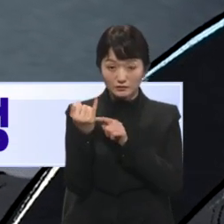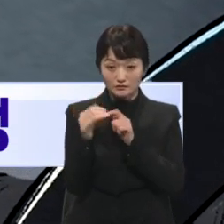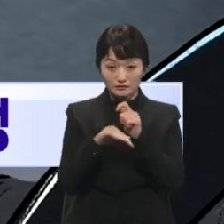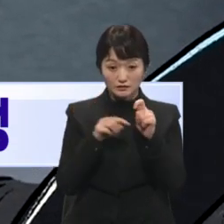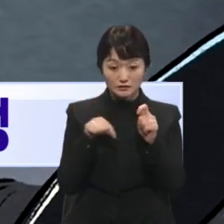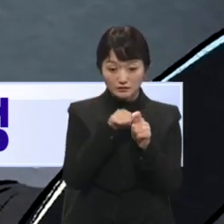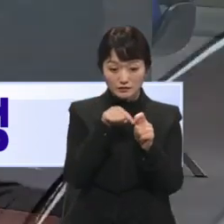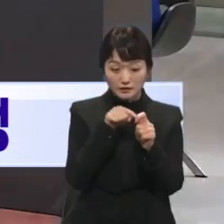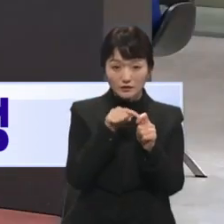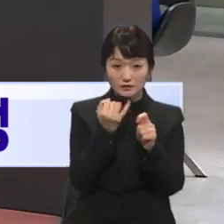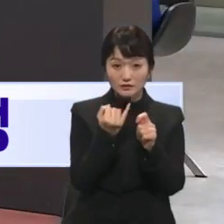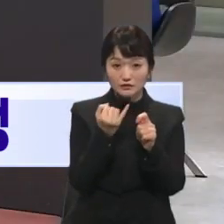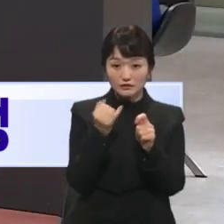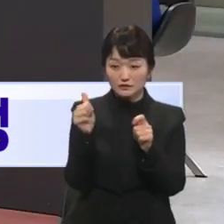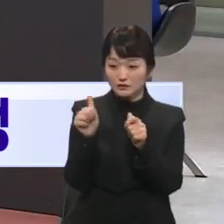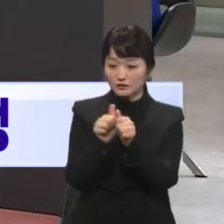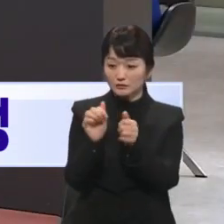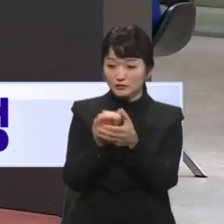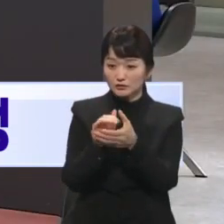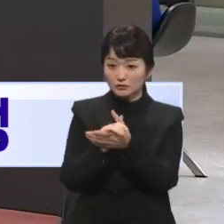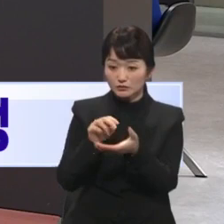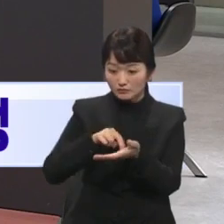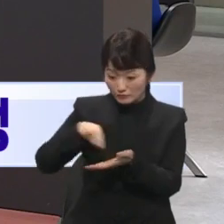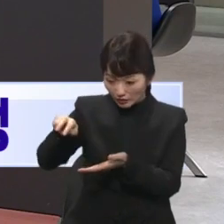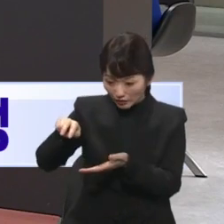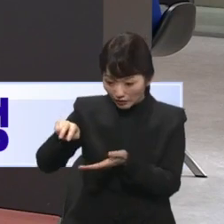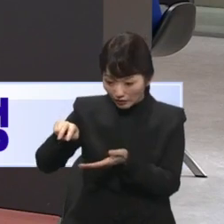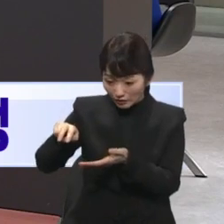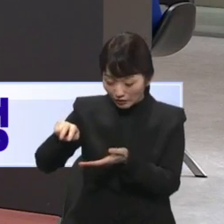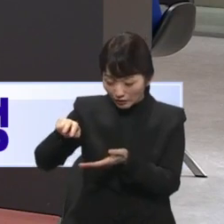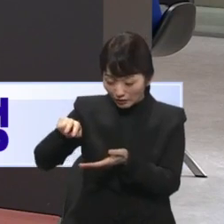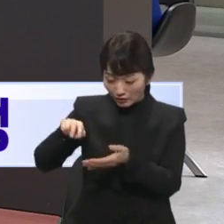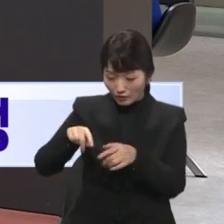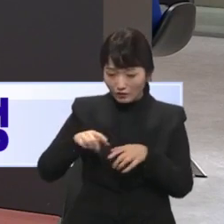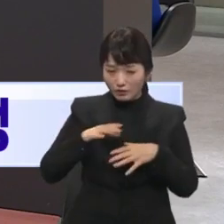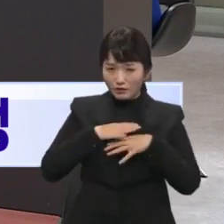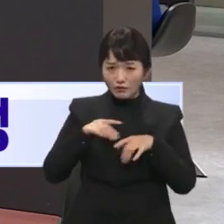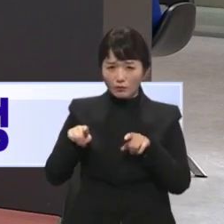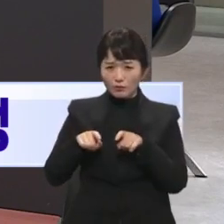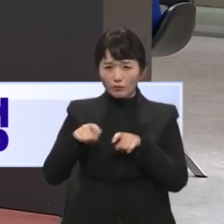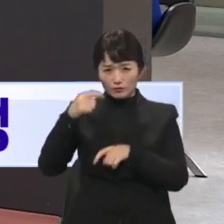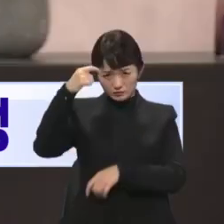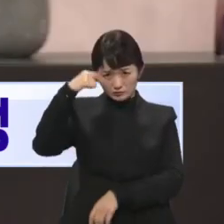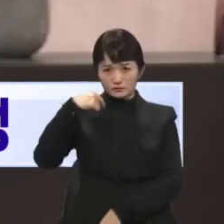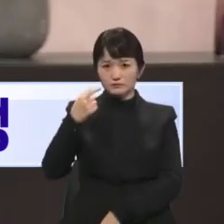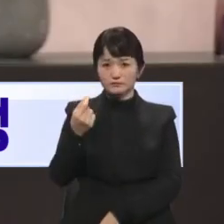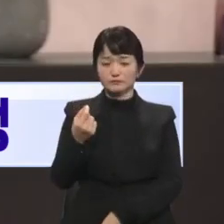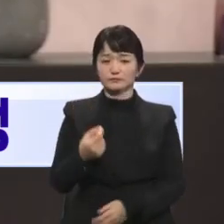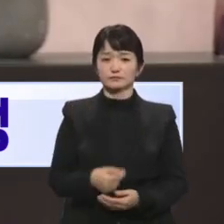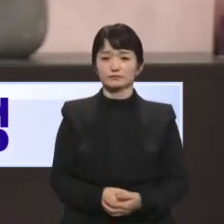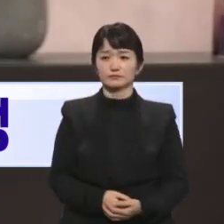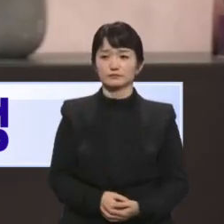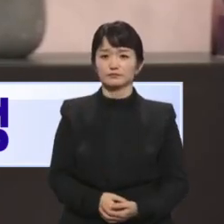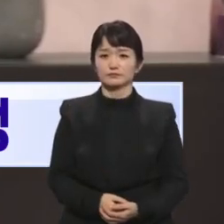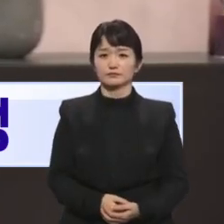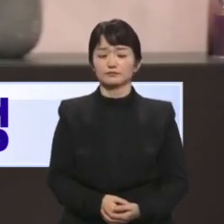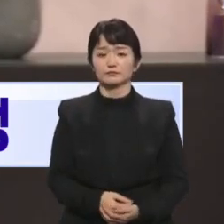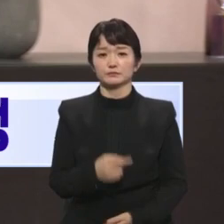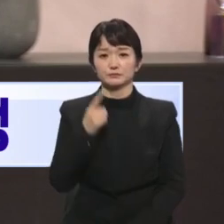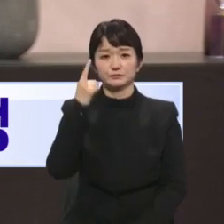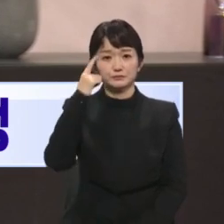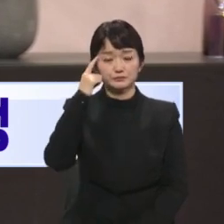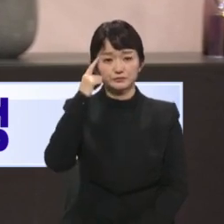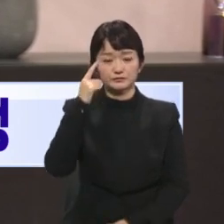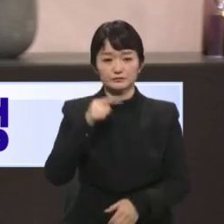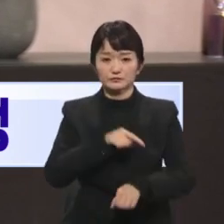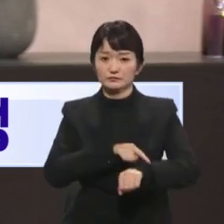보냈던 메시지가 있습니다 이걸 보면 굉장히 공포감을 느꼈던 상황으로 보여요 아 그럴 수밖에 없었을 것 같습니다 왜냐하면 지금